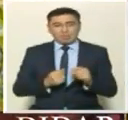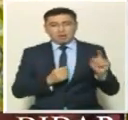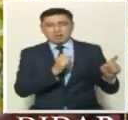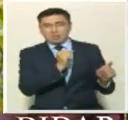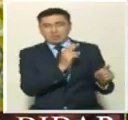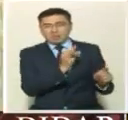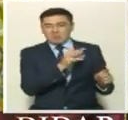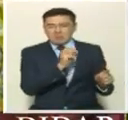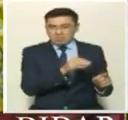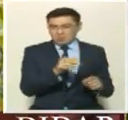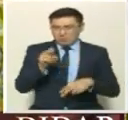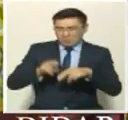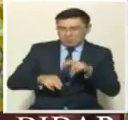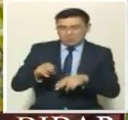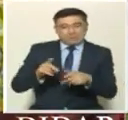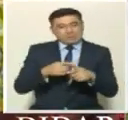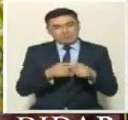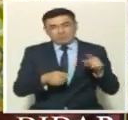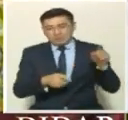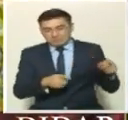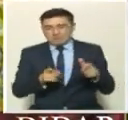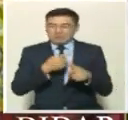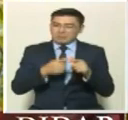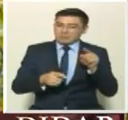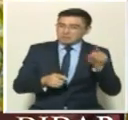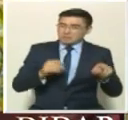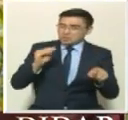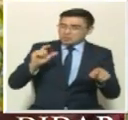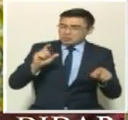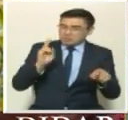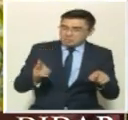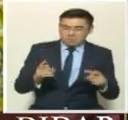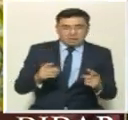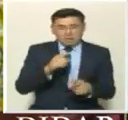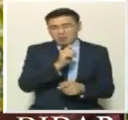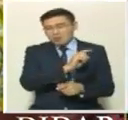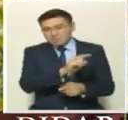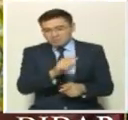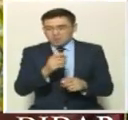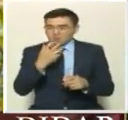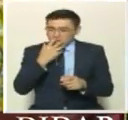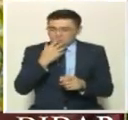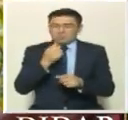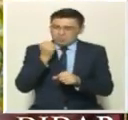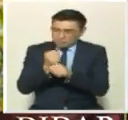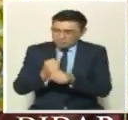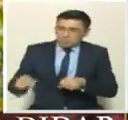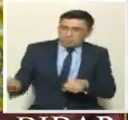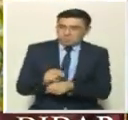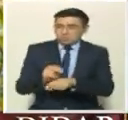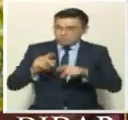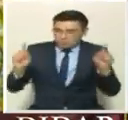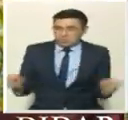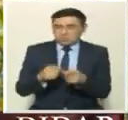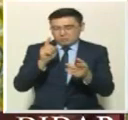Жақсы салмайды бұлар. Либо акимат на жік келіп біргелікте мына отоплениемізді жасап берсін біздің. Біз